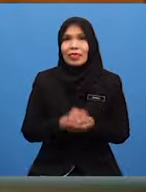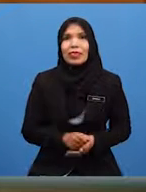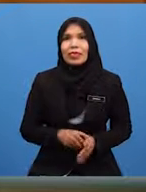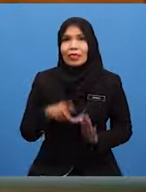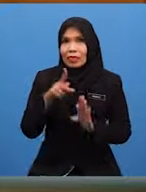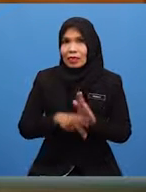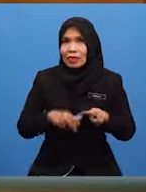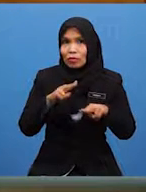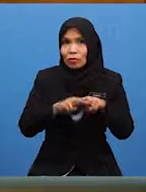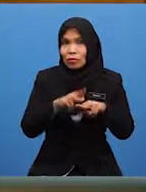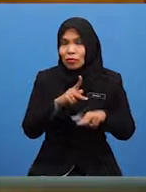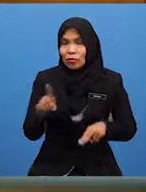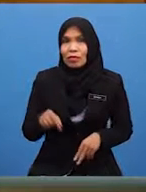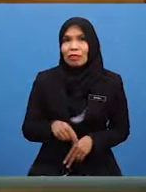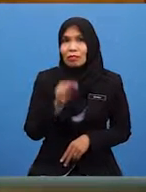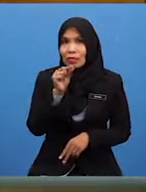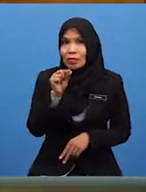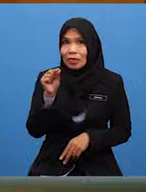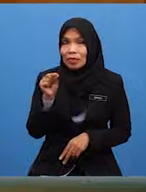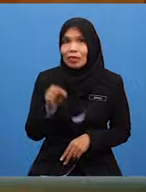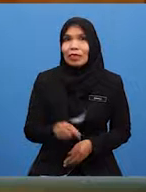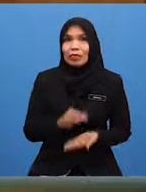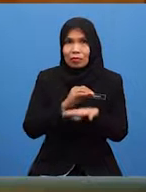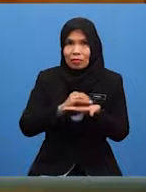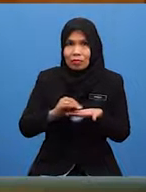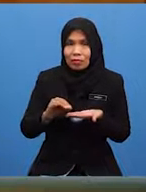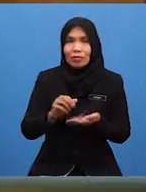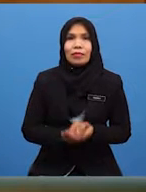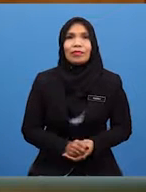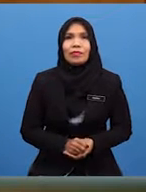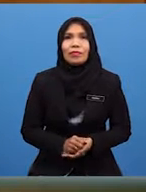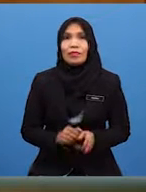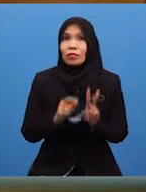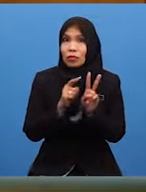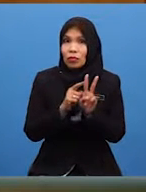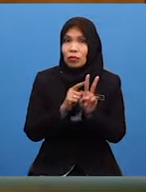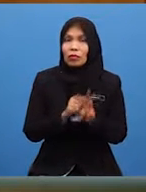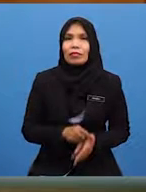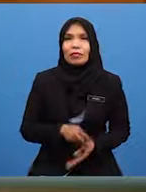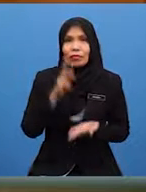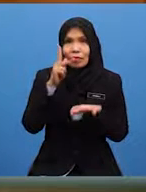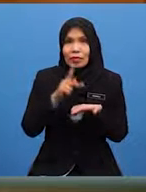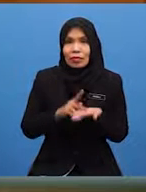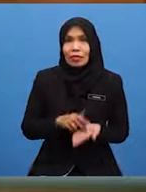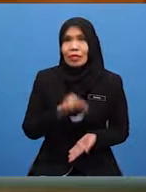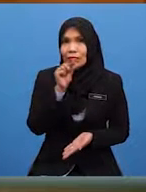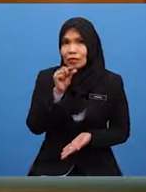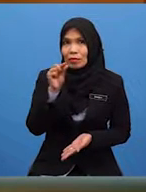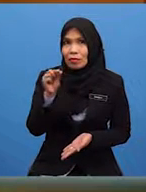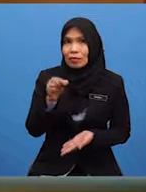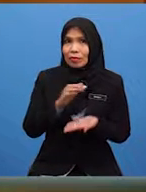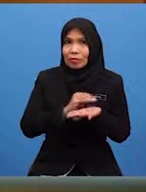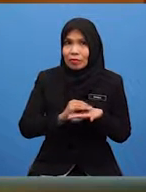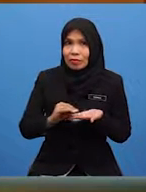kedudukan titik-titik Braille. 2. Mengenal titik-titik Braille bagi abjad